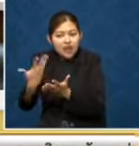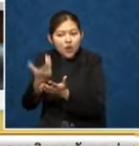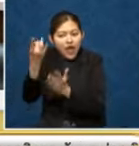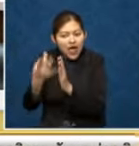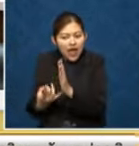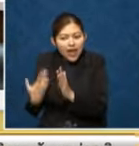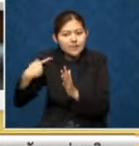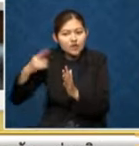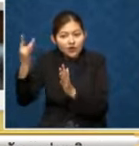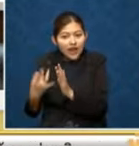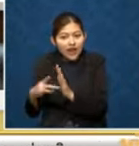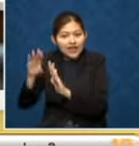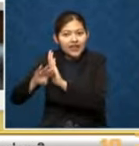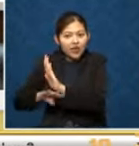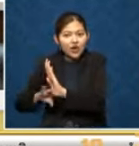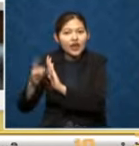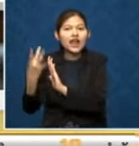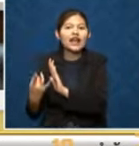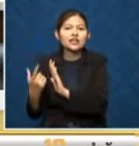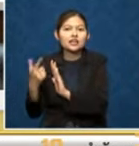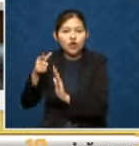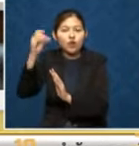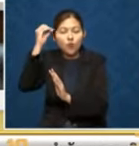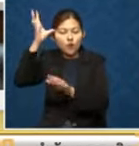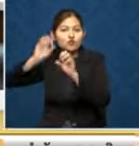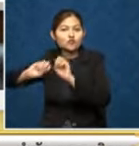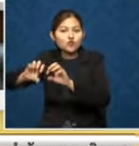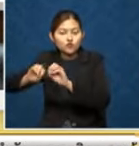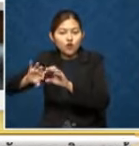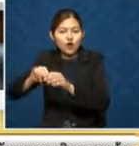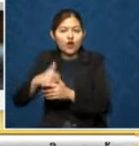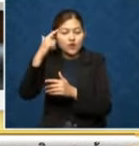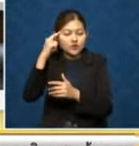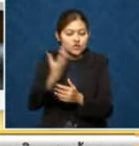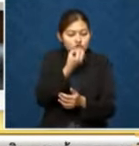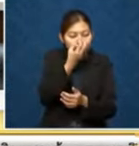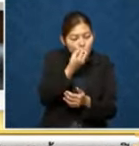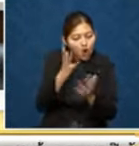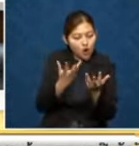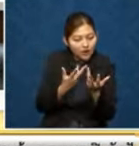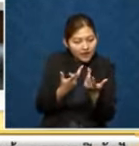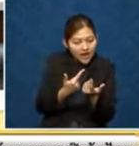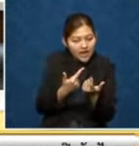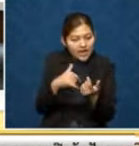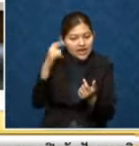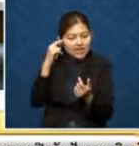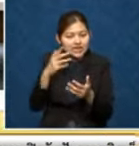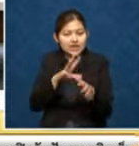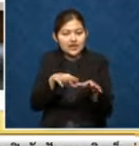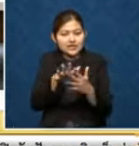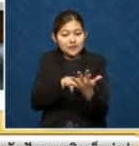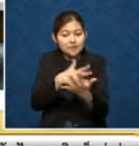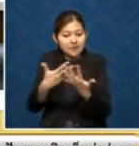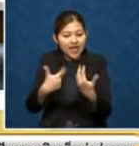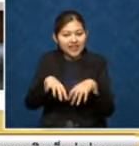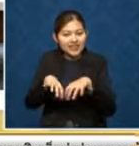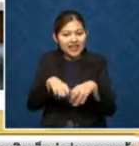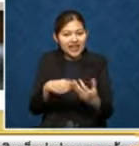ต้องการของผู้กู้มากที่สุดรวมถึงควรให้ความเข้าใจของการคำนวณดอกเบี้ยและวางแผนการชำระหนี้ตามความ